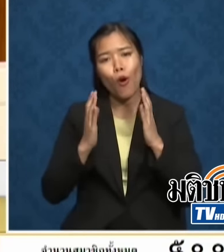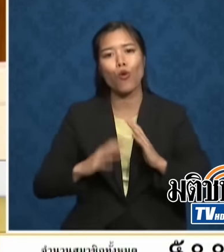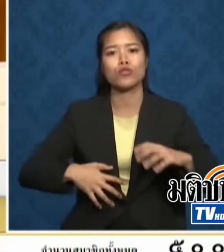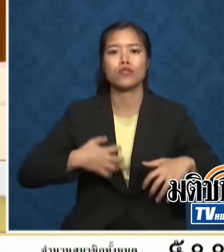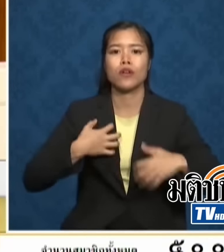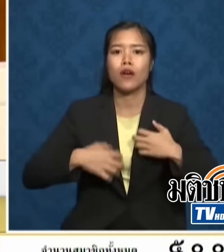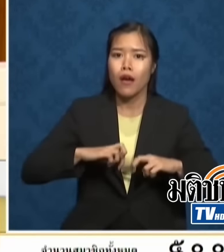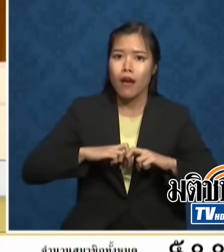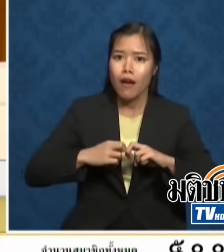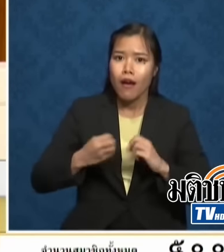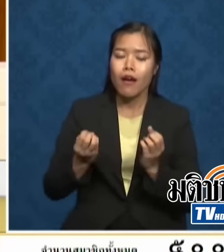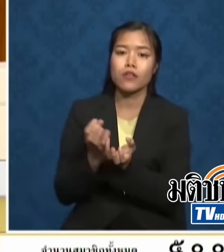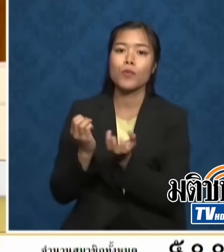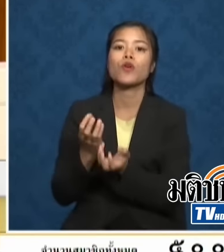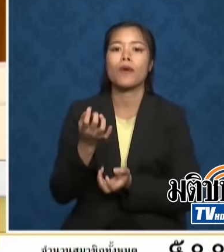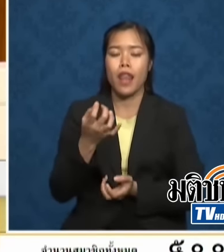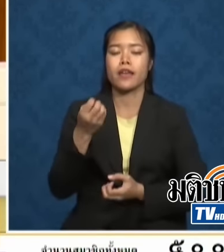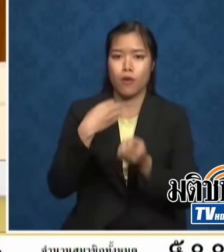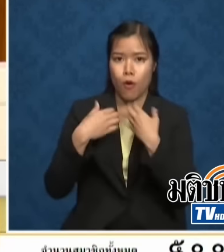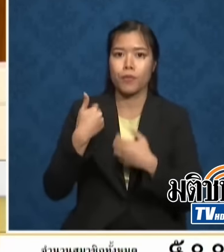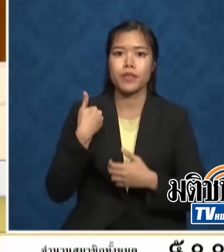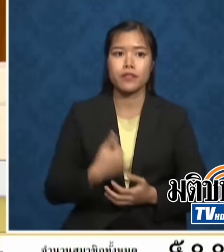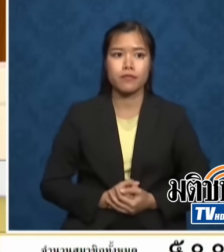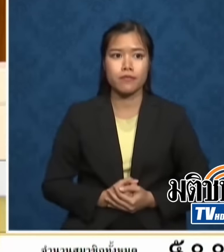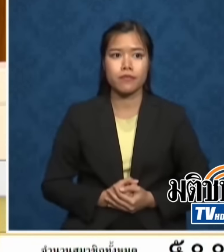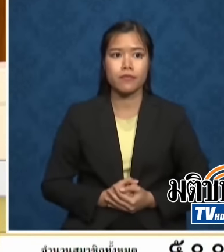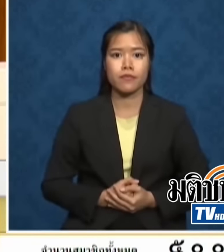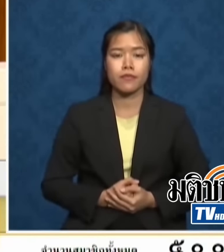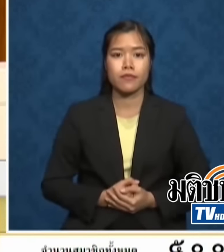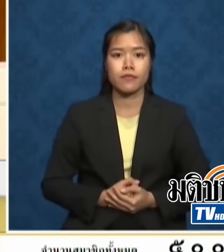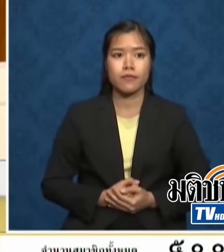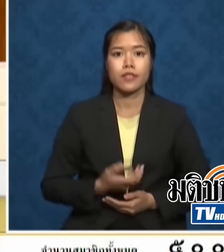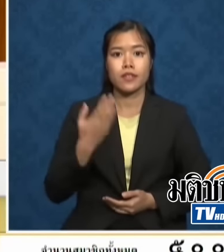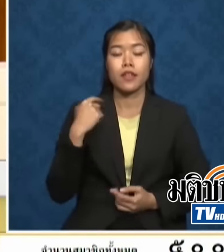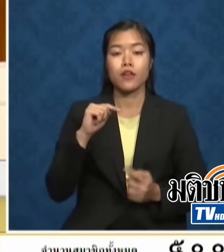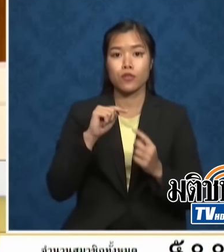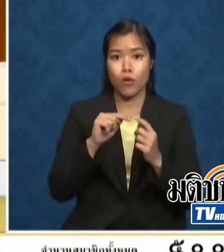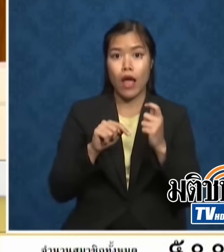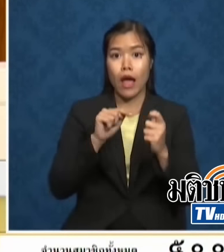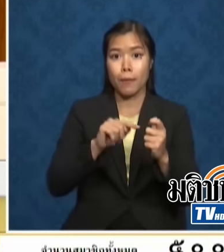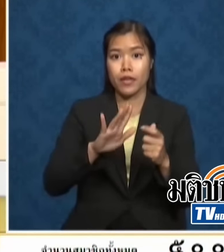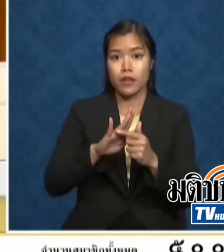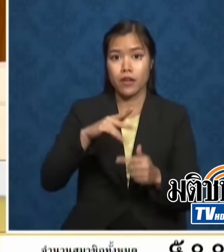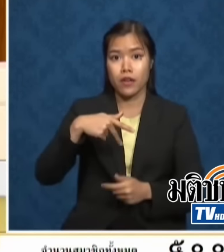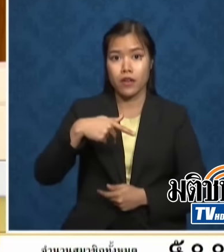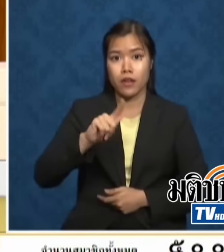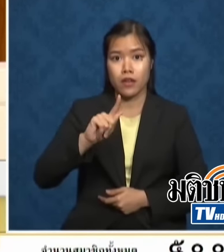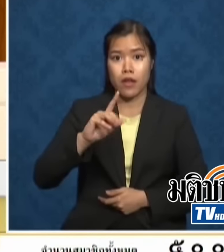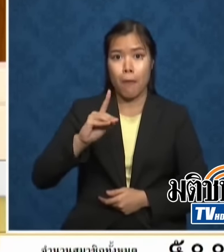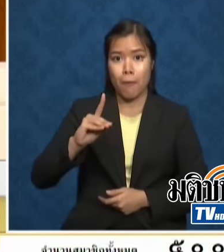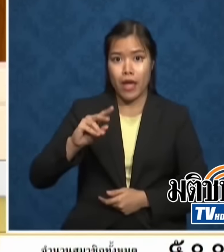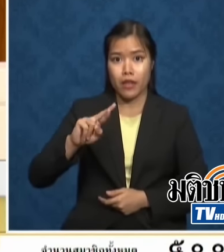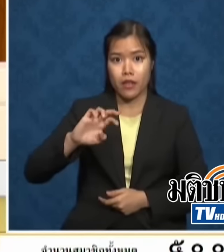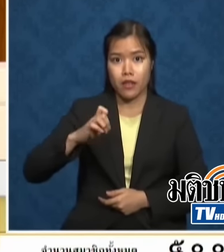พี่น้องประชาชนชาวประมงเดินทางไป8ริ้วครับท่านสมาชิกผู้ทรงเกียรติหลายท่านก็บอกว่